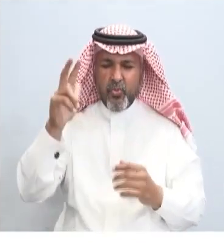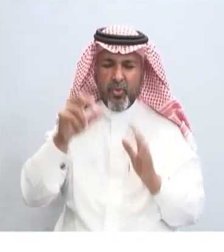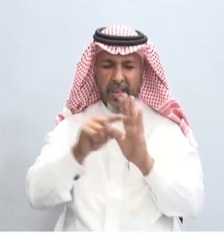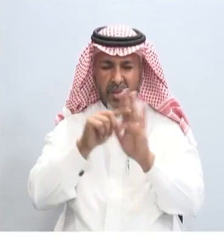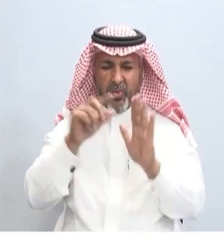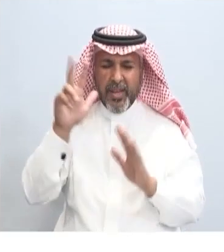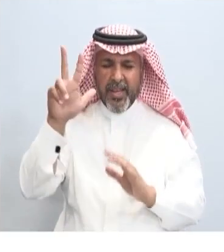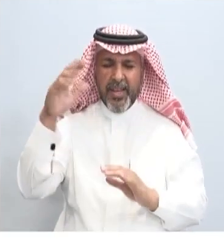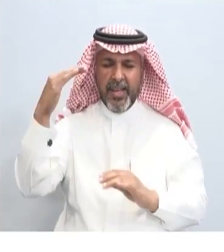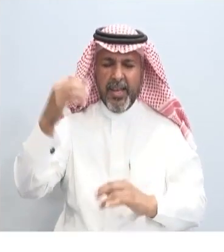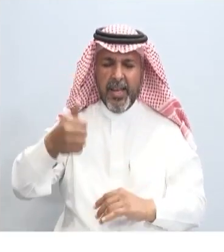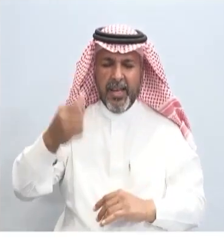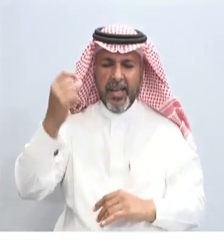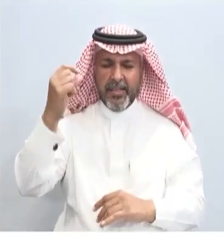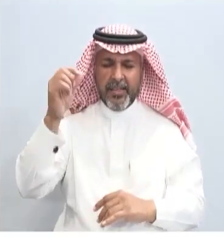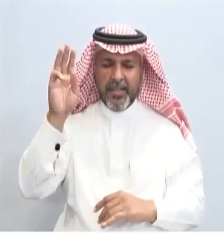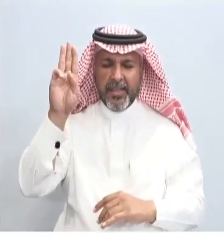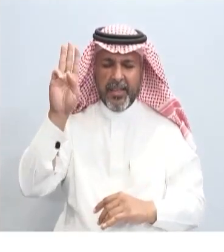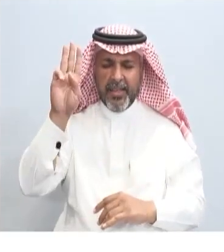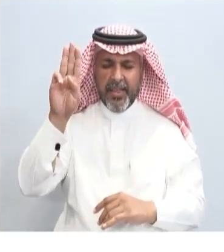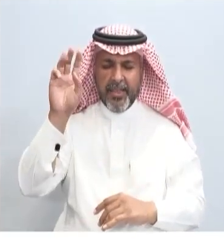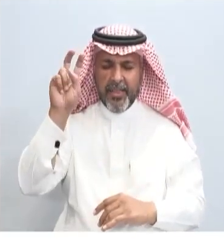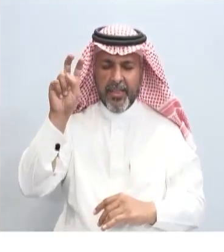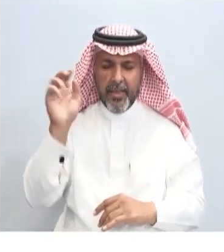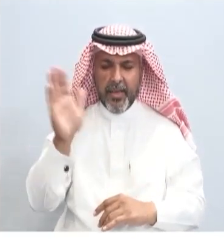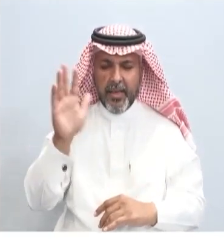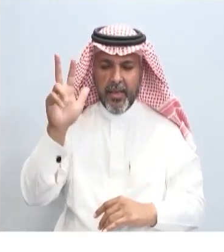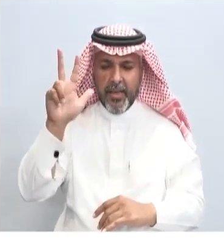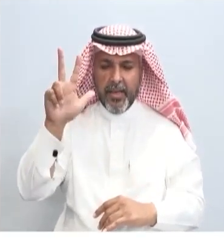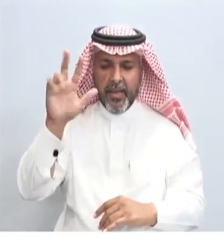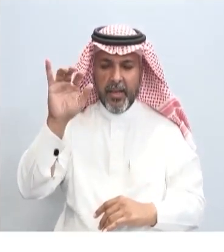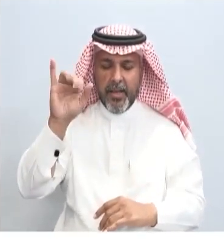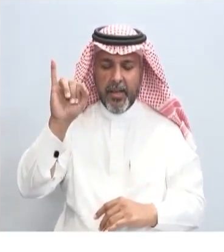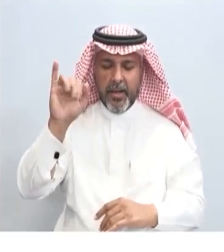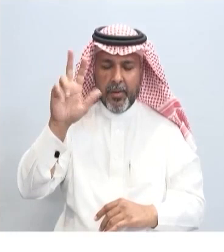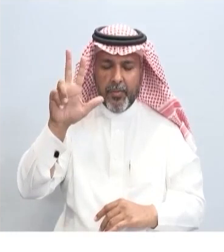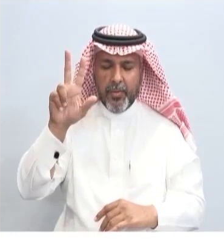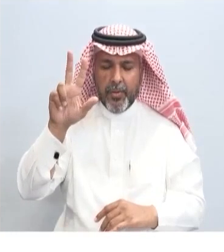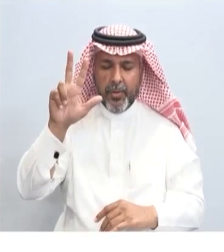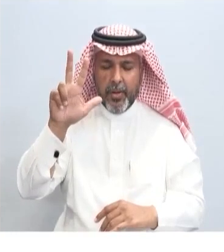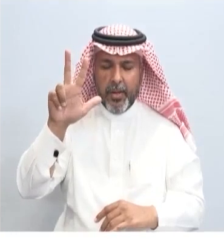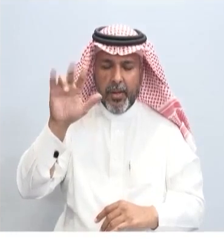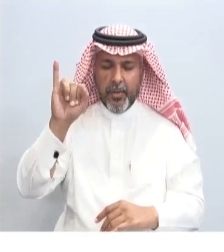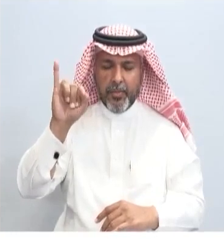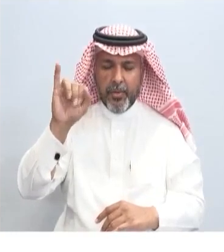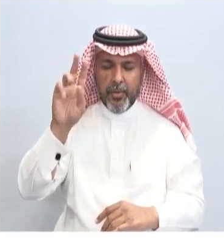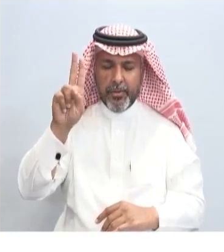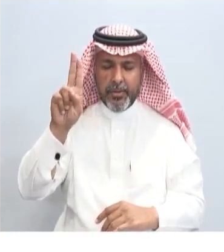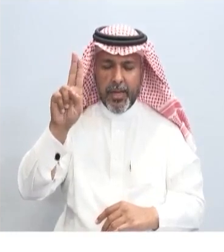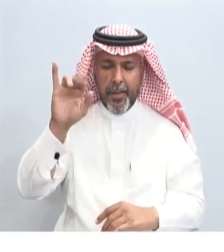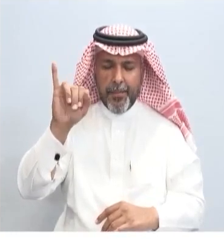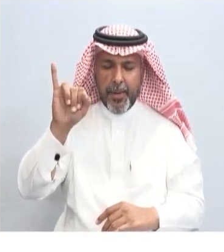قاللك عناصر الحادثه المتممه ايه تتكون من جميع نواتج فضاء العينه غير الموجوده في الحادثه اي